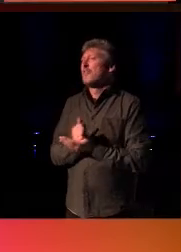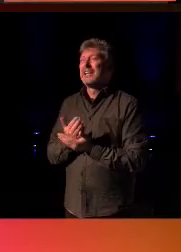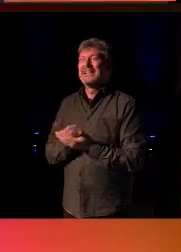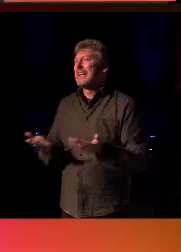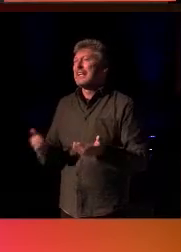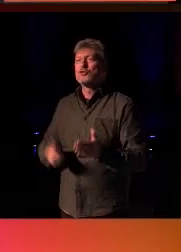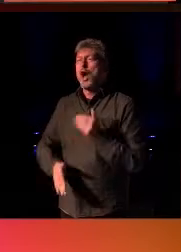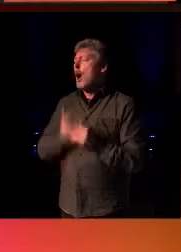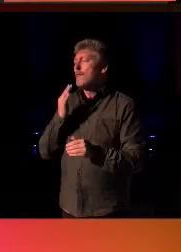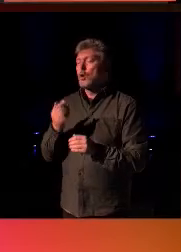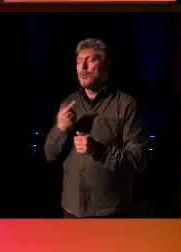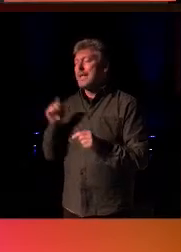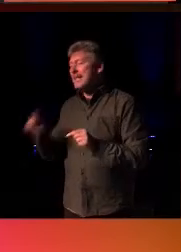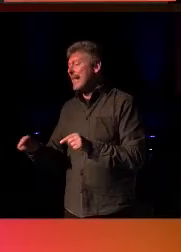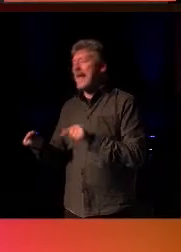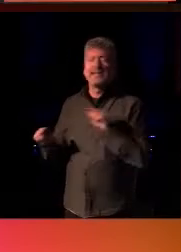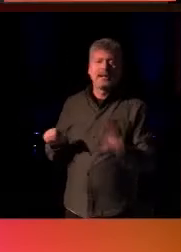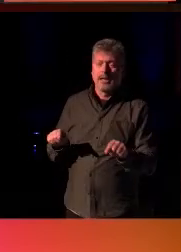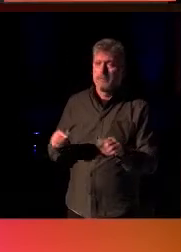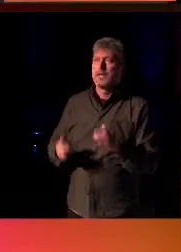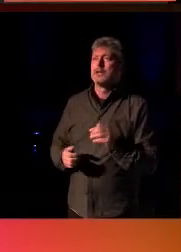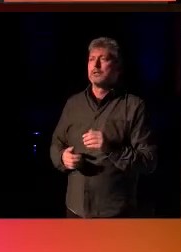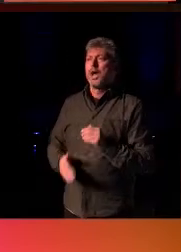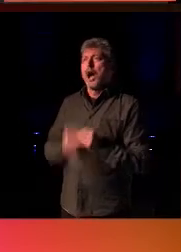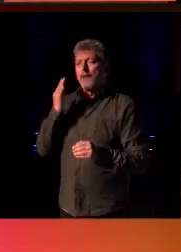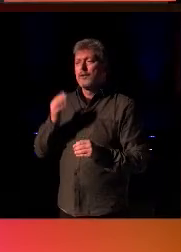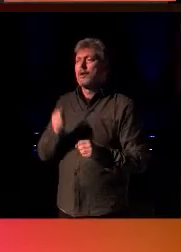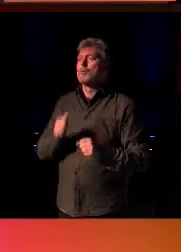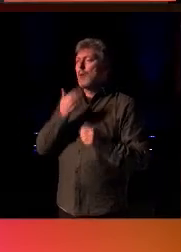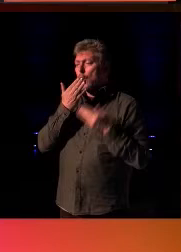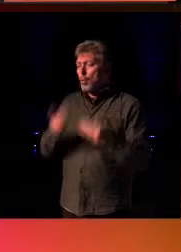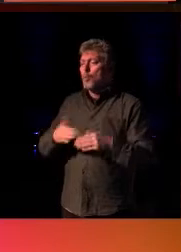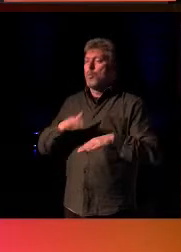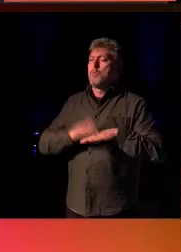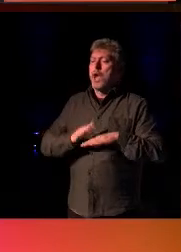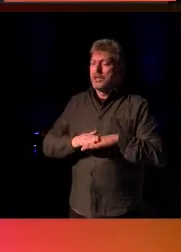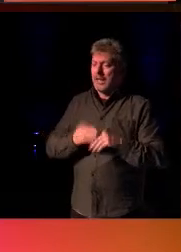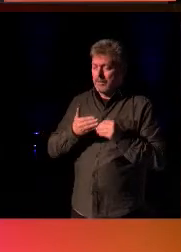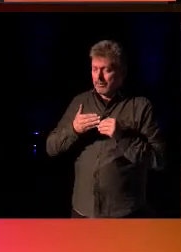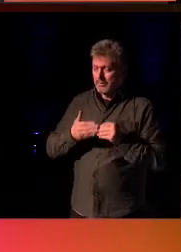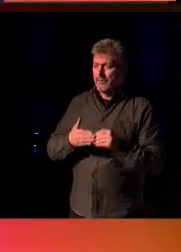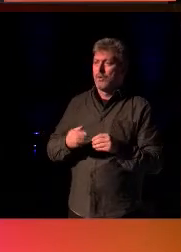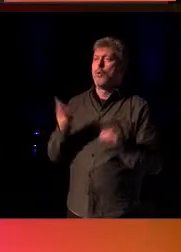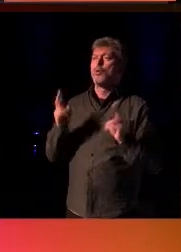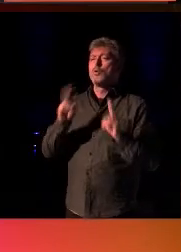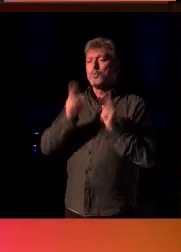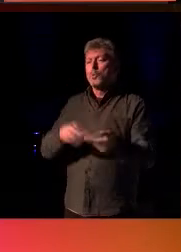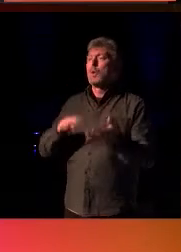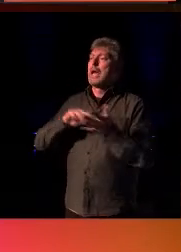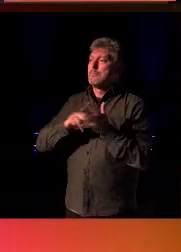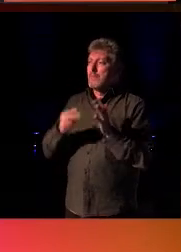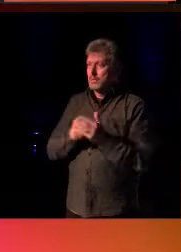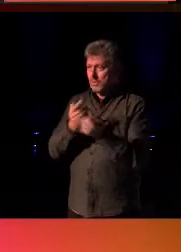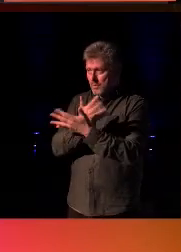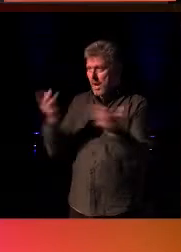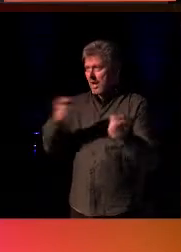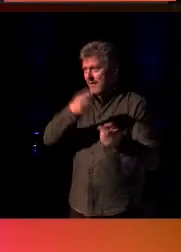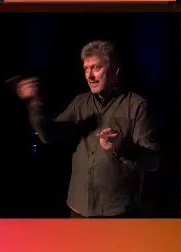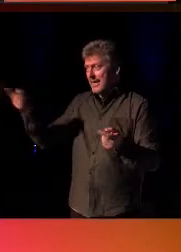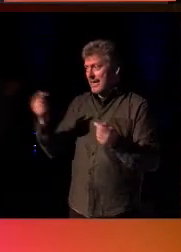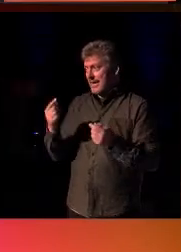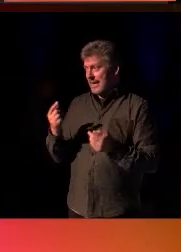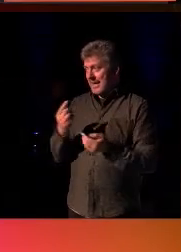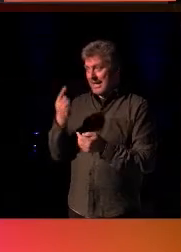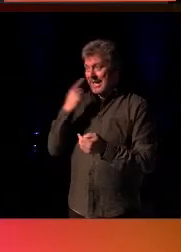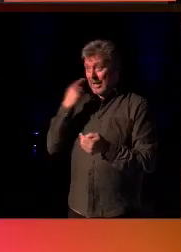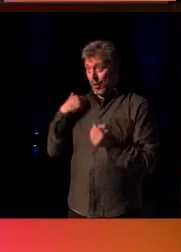er det ene eller det andre. Det avgjørende det er at man planlegger godt og at man bruker denne metoden som veldig mange av dere viste